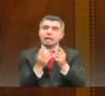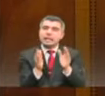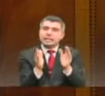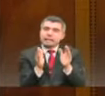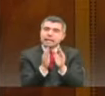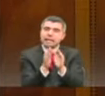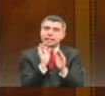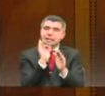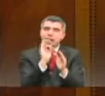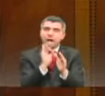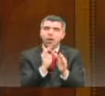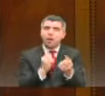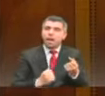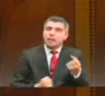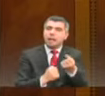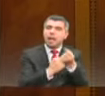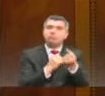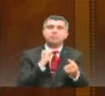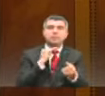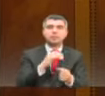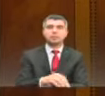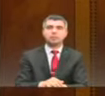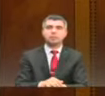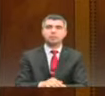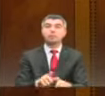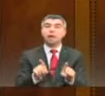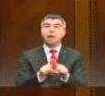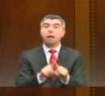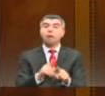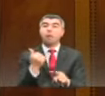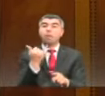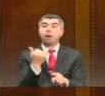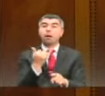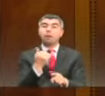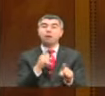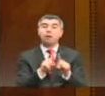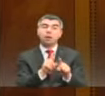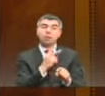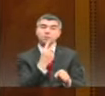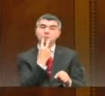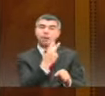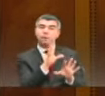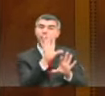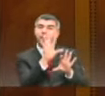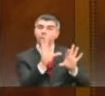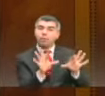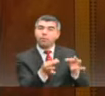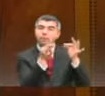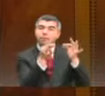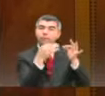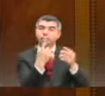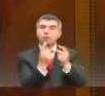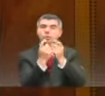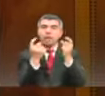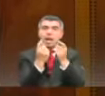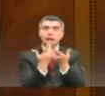جدا، وترسيخ نظام الأفضلية الوطنية للمقاولات، ووضع إطار تحفيزي